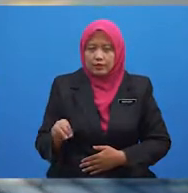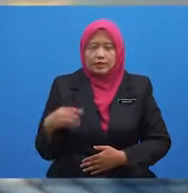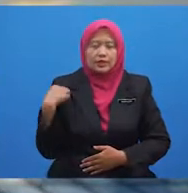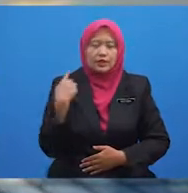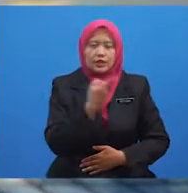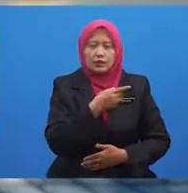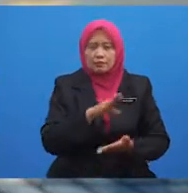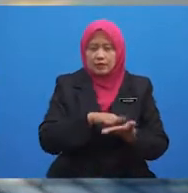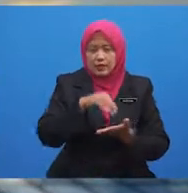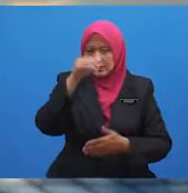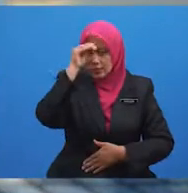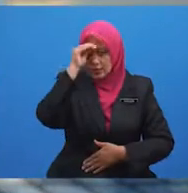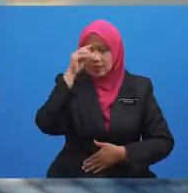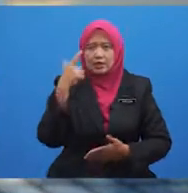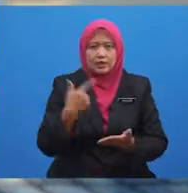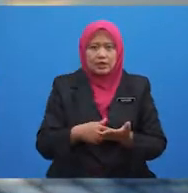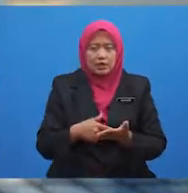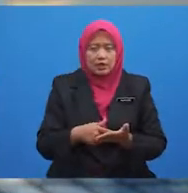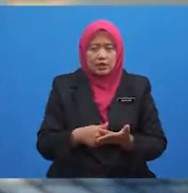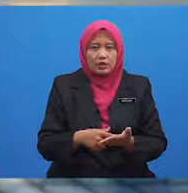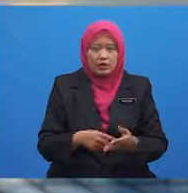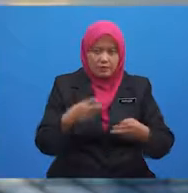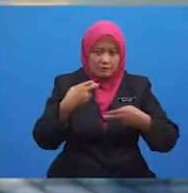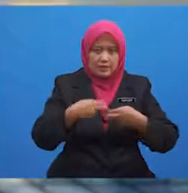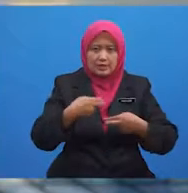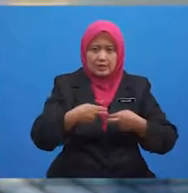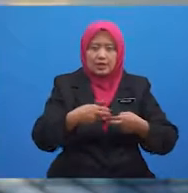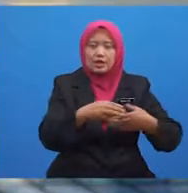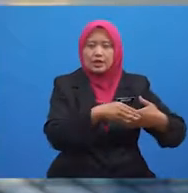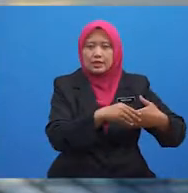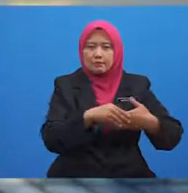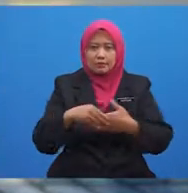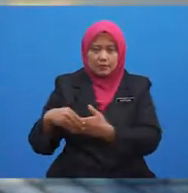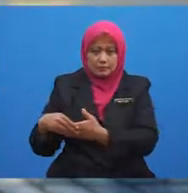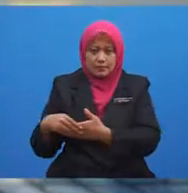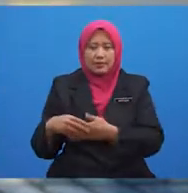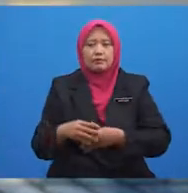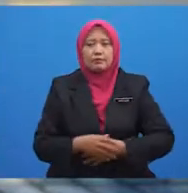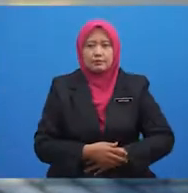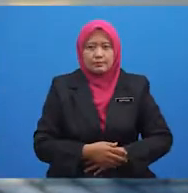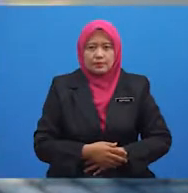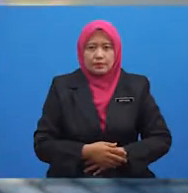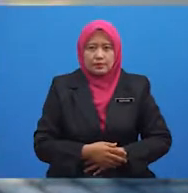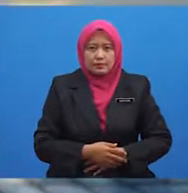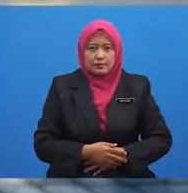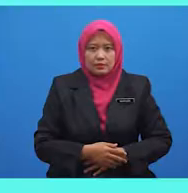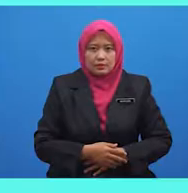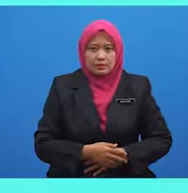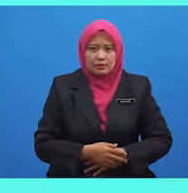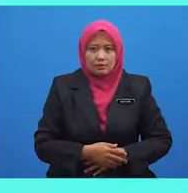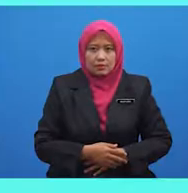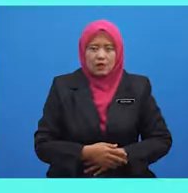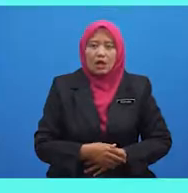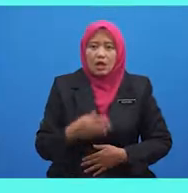dengan lebih mendalam tentang masalah kepimpinan yang dihadapi pada Kesultanan Melayu Melaka.